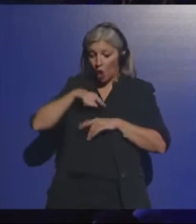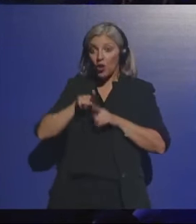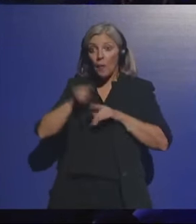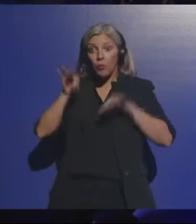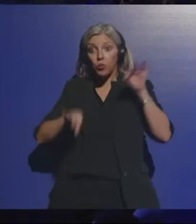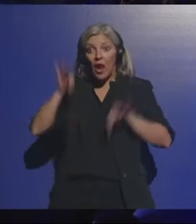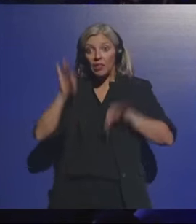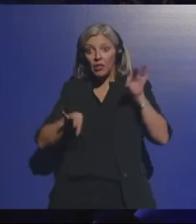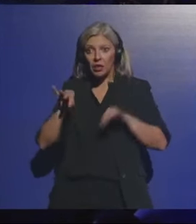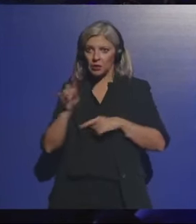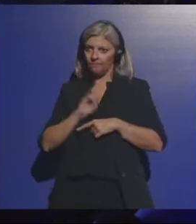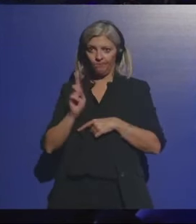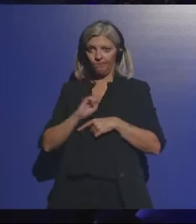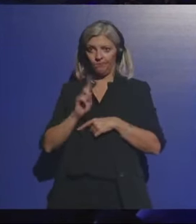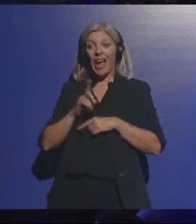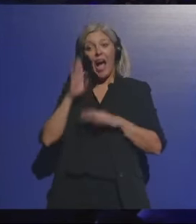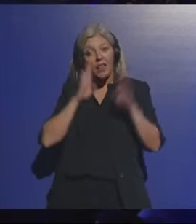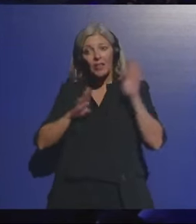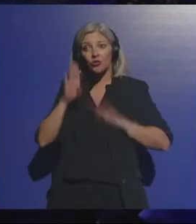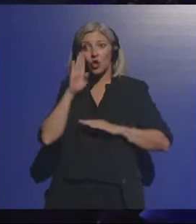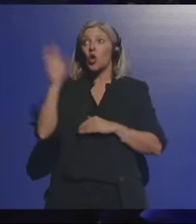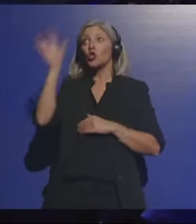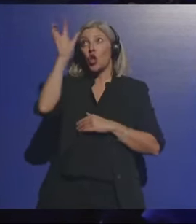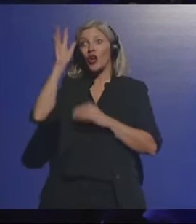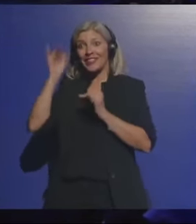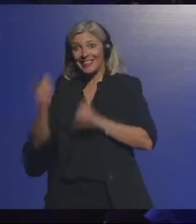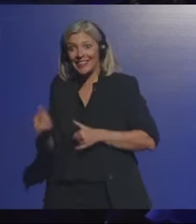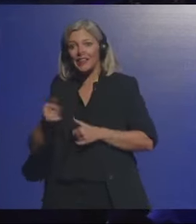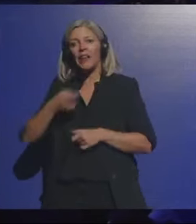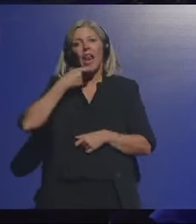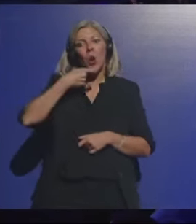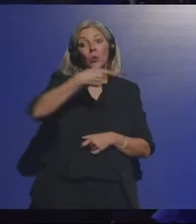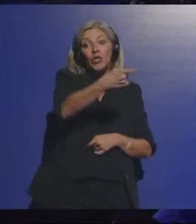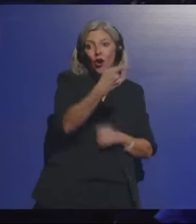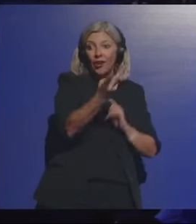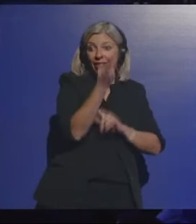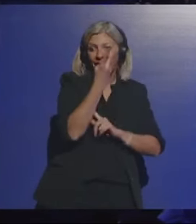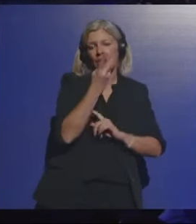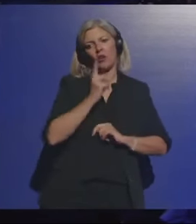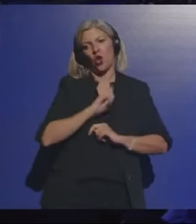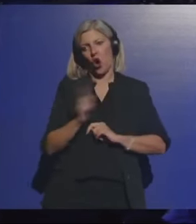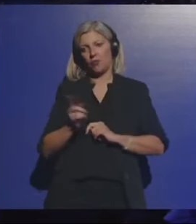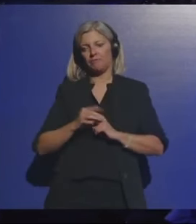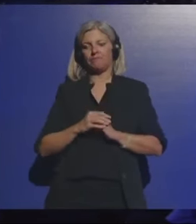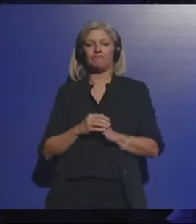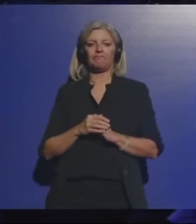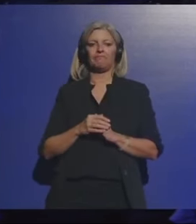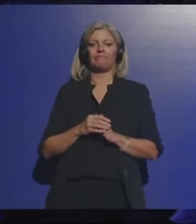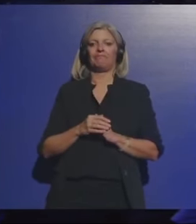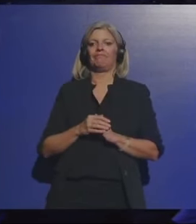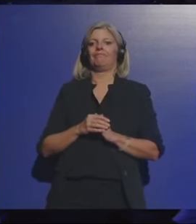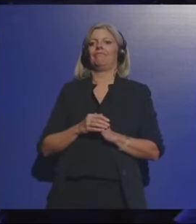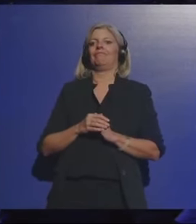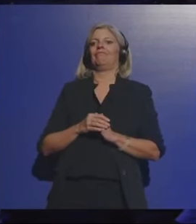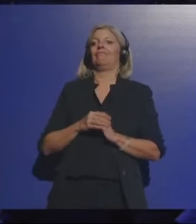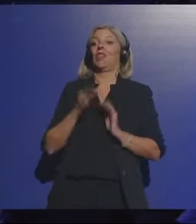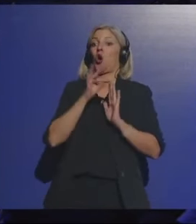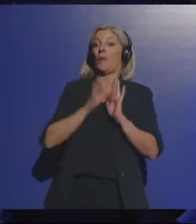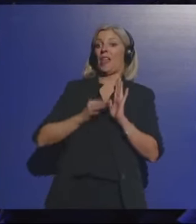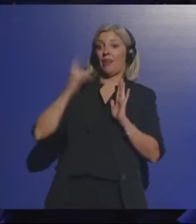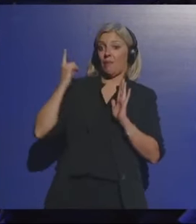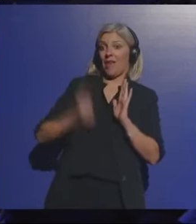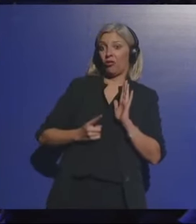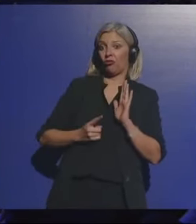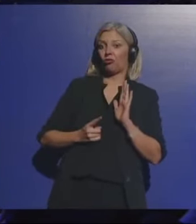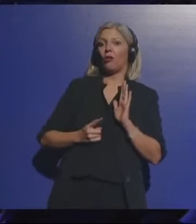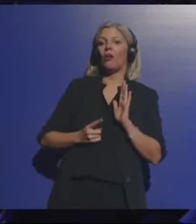alla penna credete nei sogni ma diffidate dalle illusioni non desiderate cose